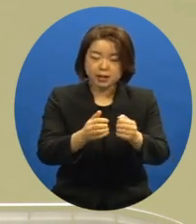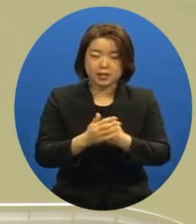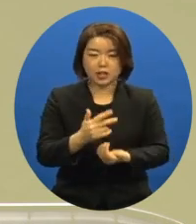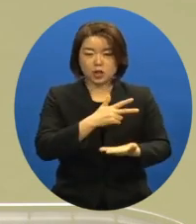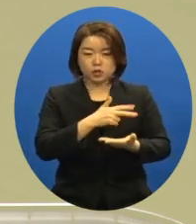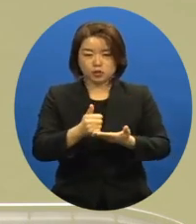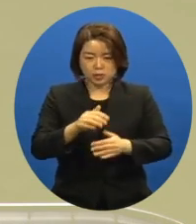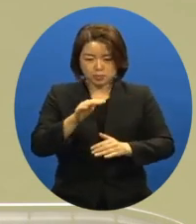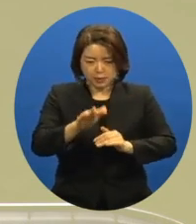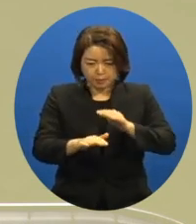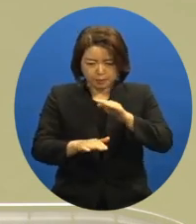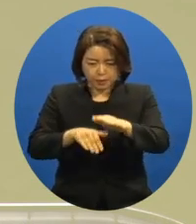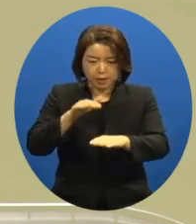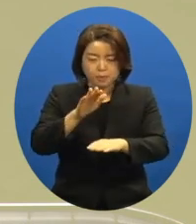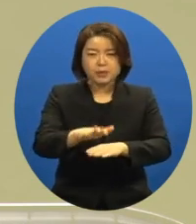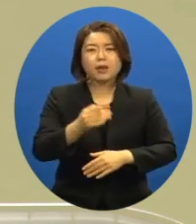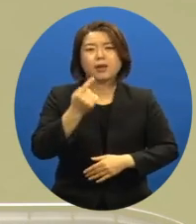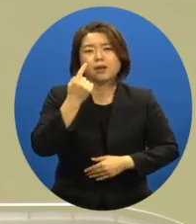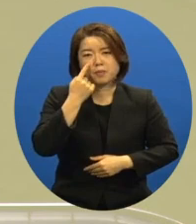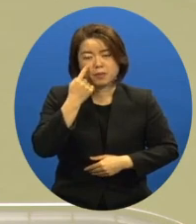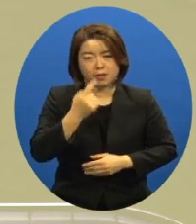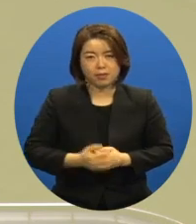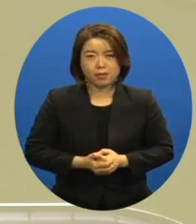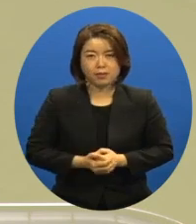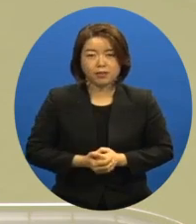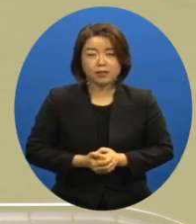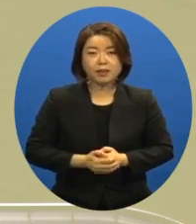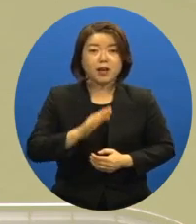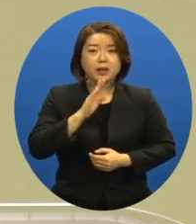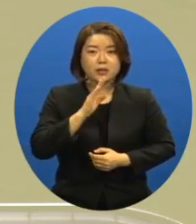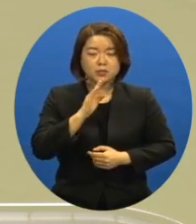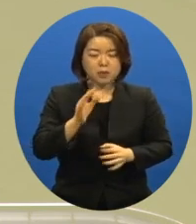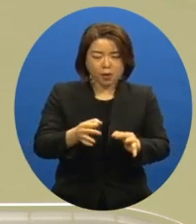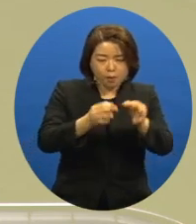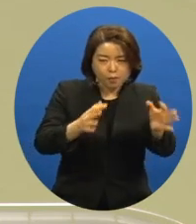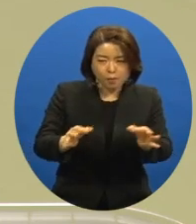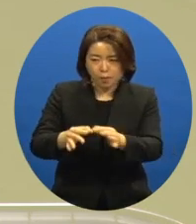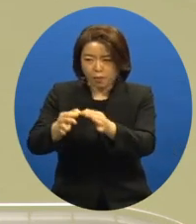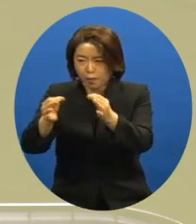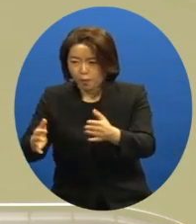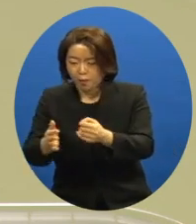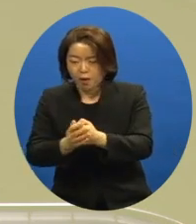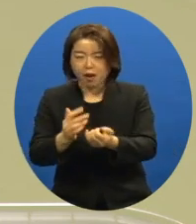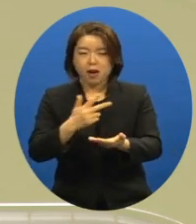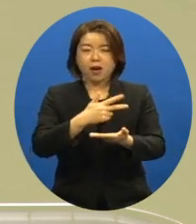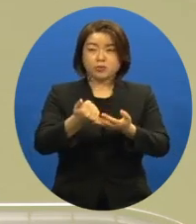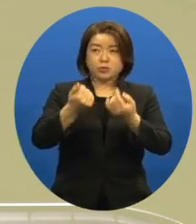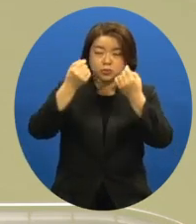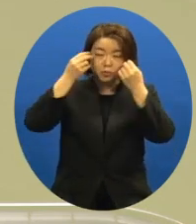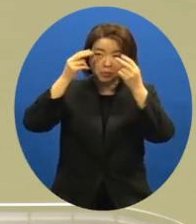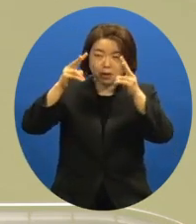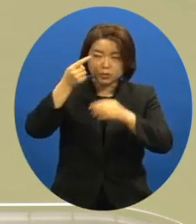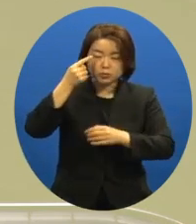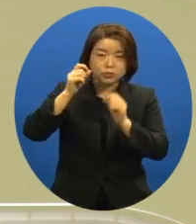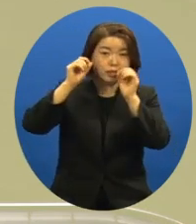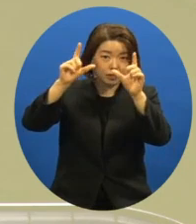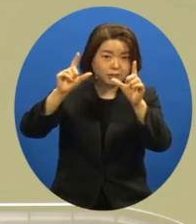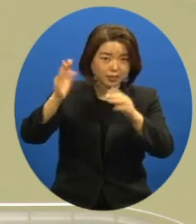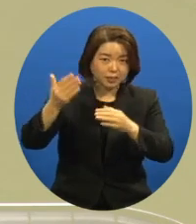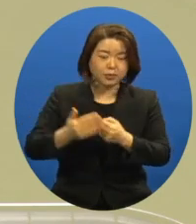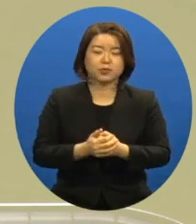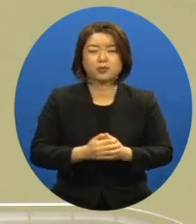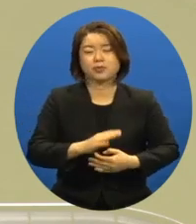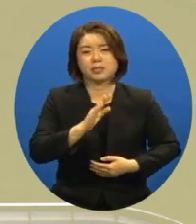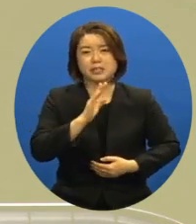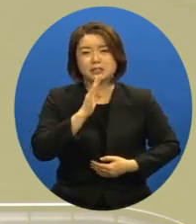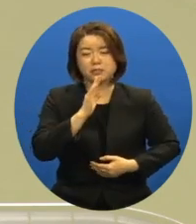한번 따라가 보시기 바랍니다. 그러면 순간순간 주님을 바라보는 눈이 뜨이게 되고 정말